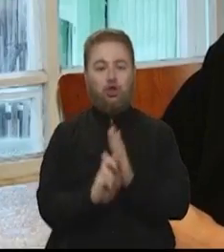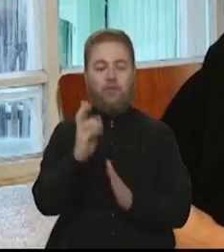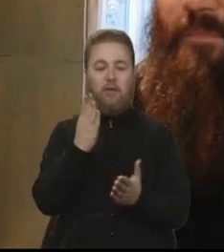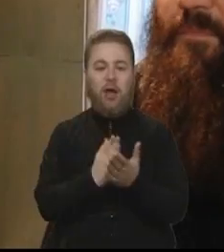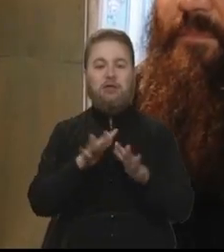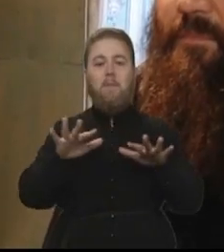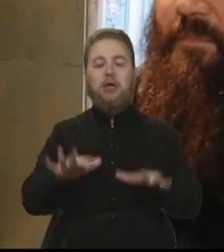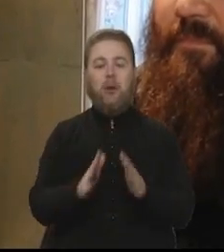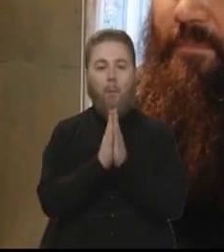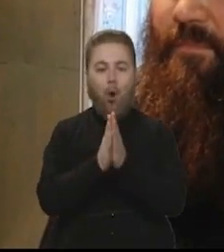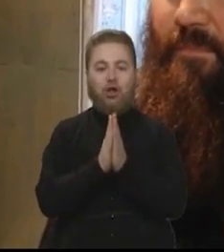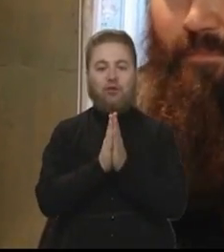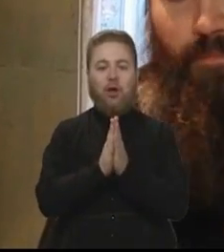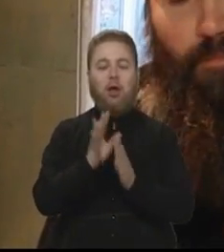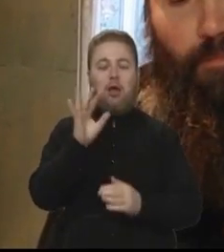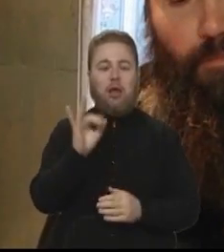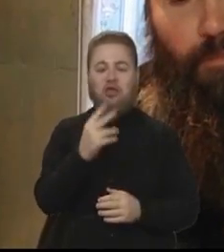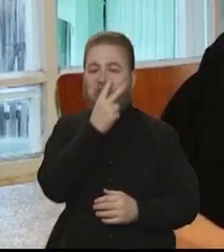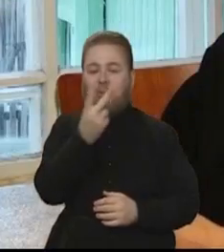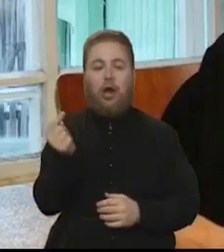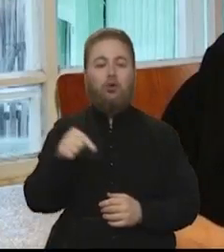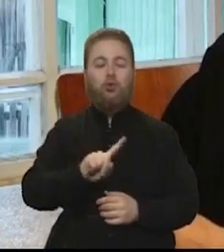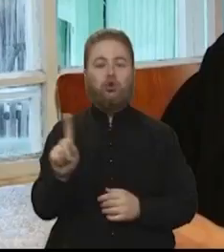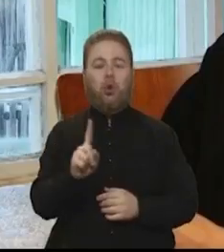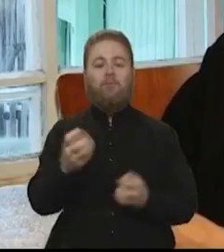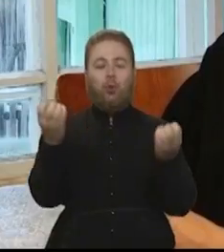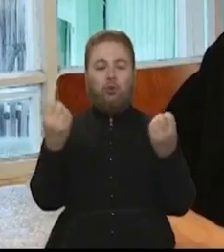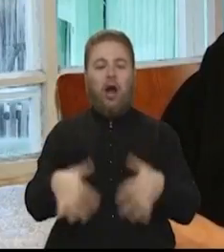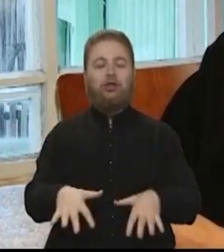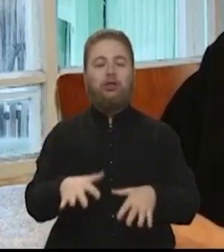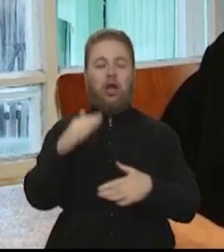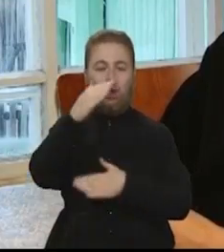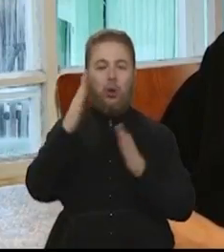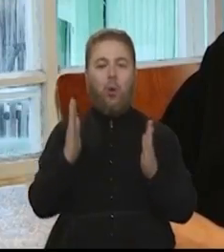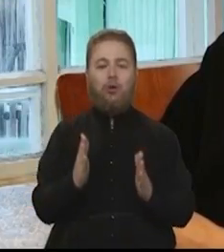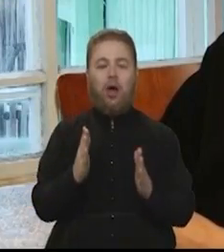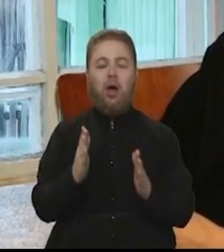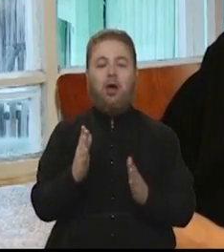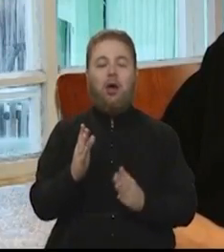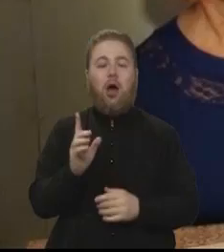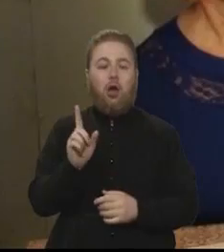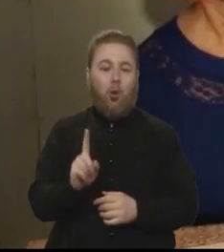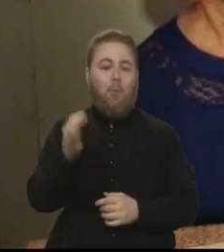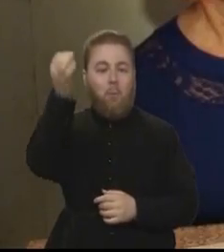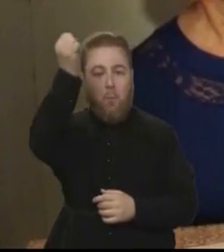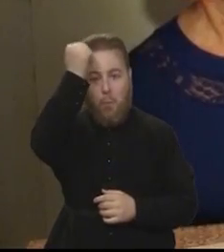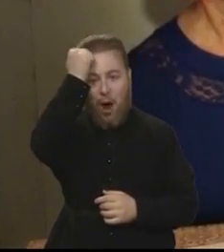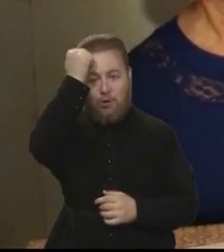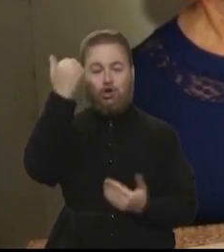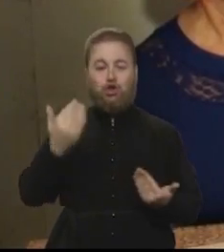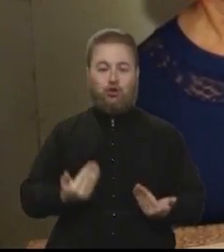молитвы, и несмотря на то, что утрачена икона, но тем не менее память